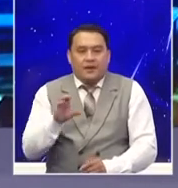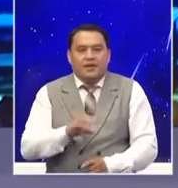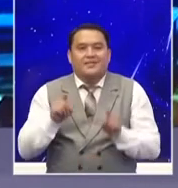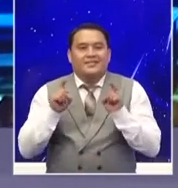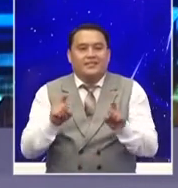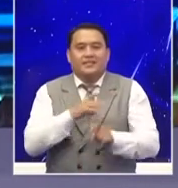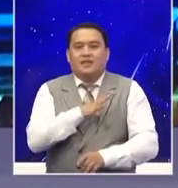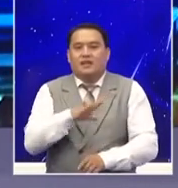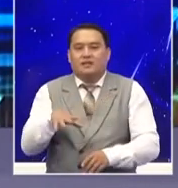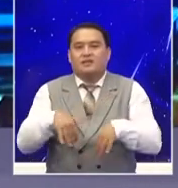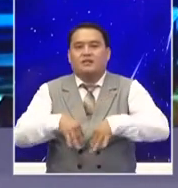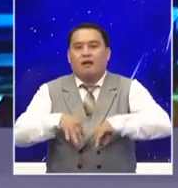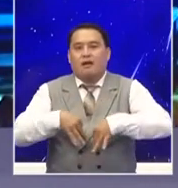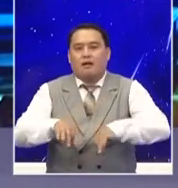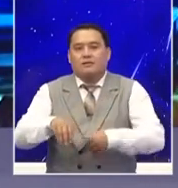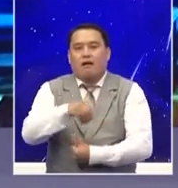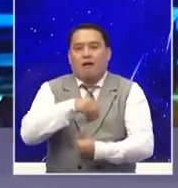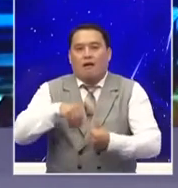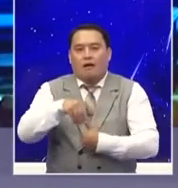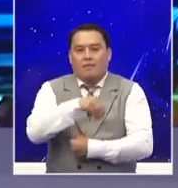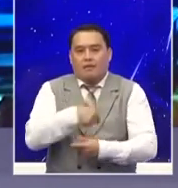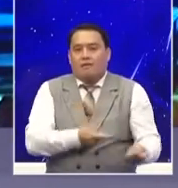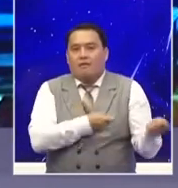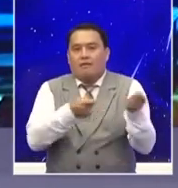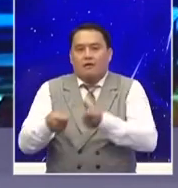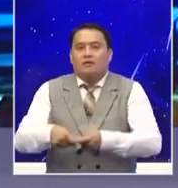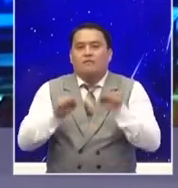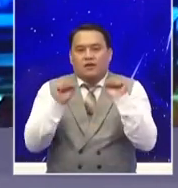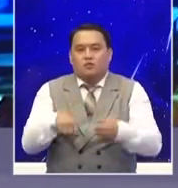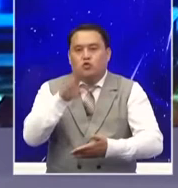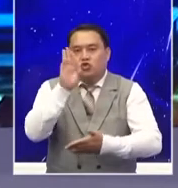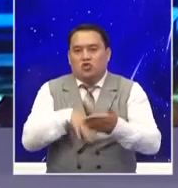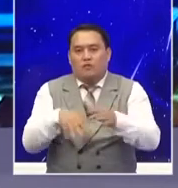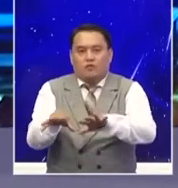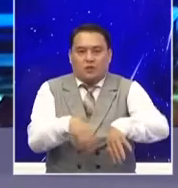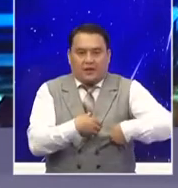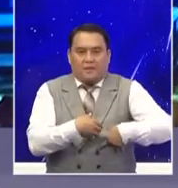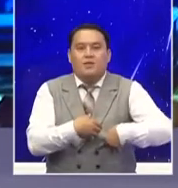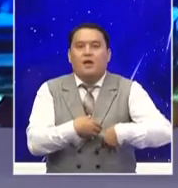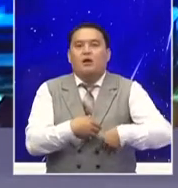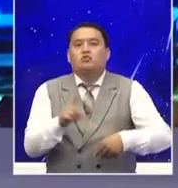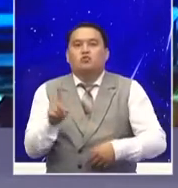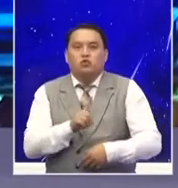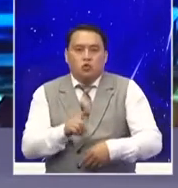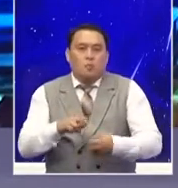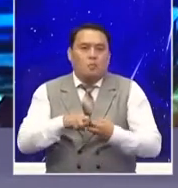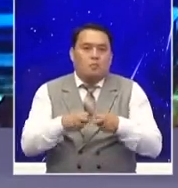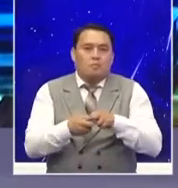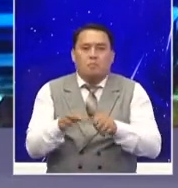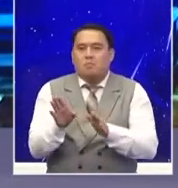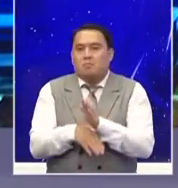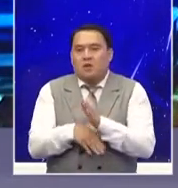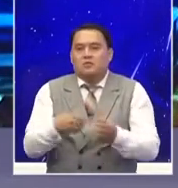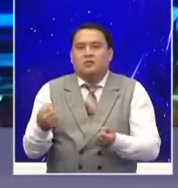сентября незарегистрированные транспортные средства, везенные из Армении, могут оказаться на штрафстоянке. Для того, чтобы без проблем передвигаться